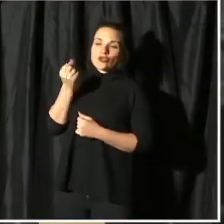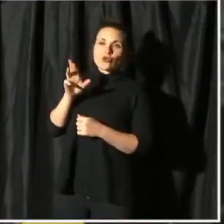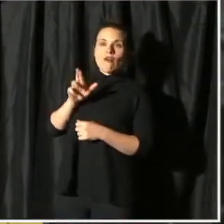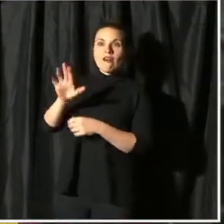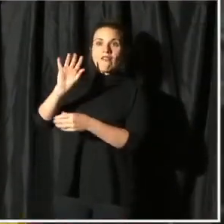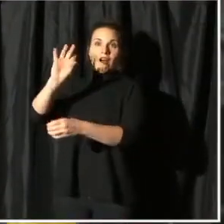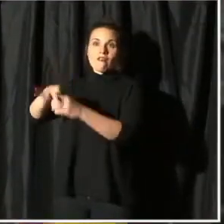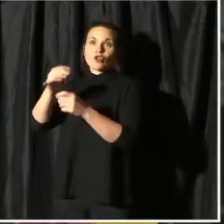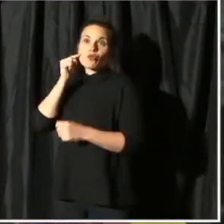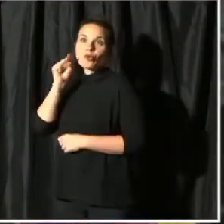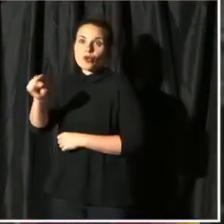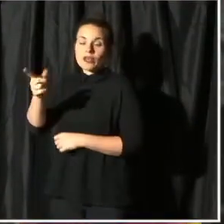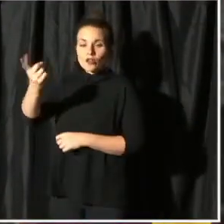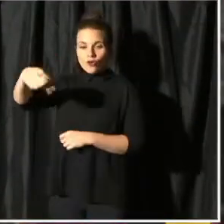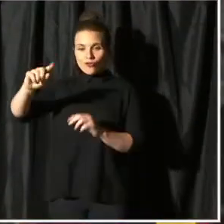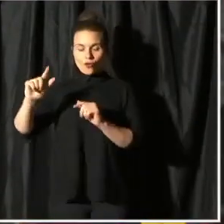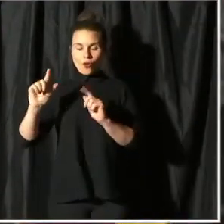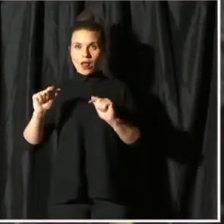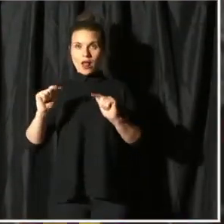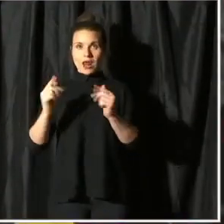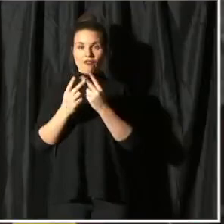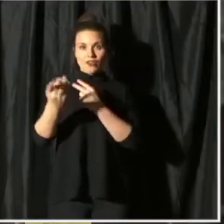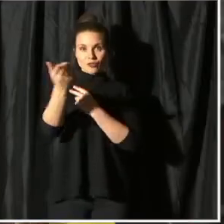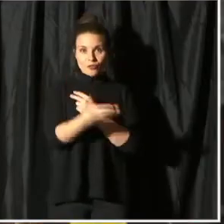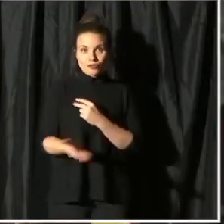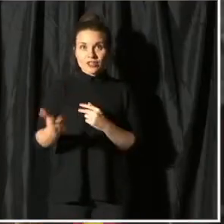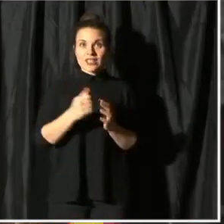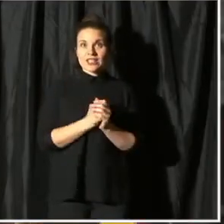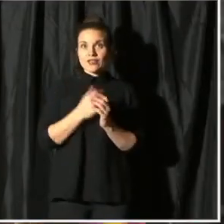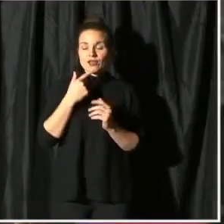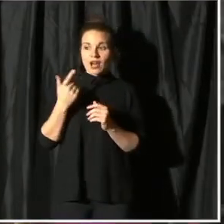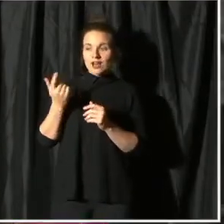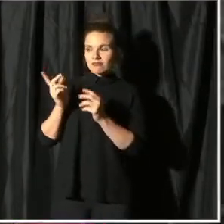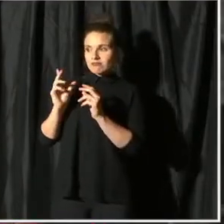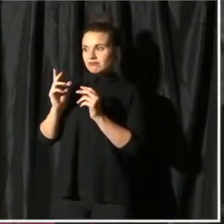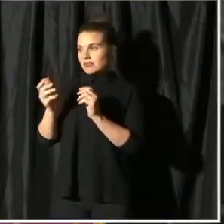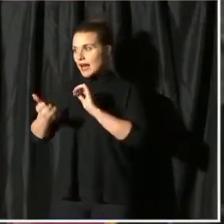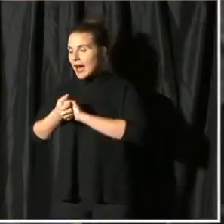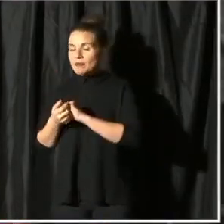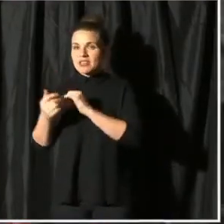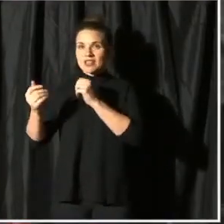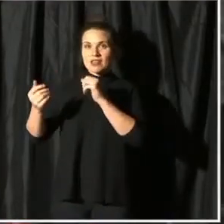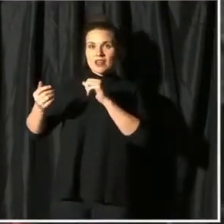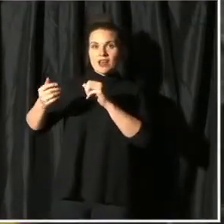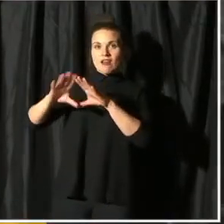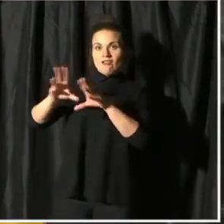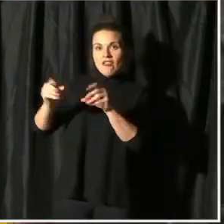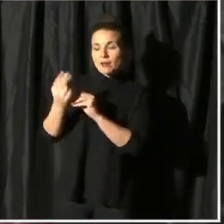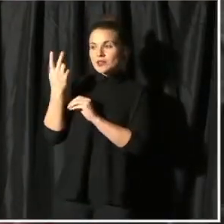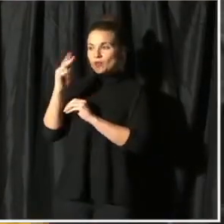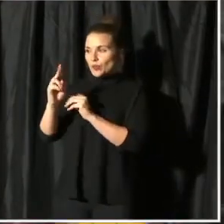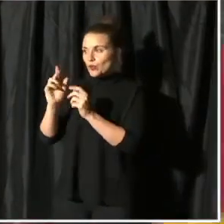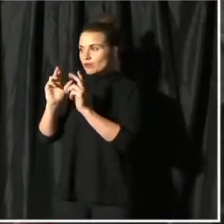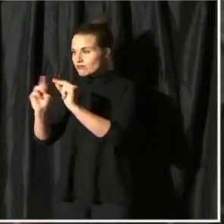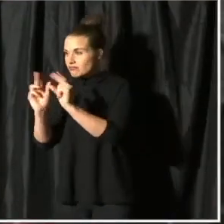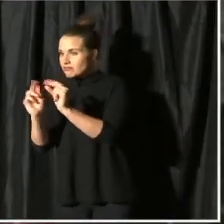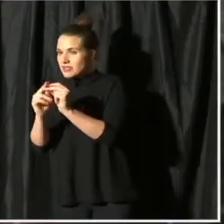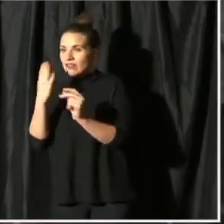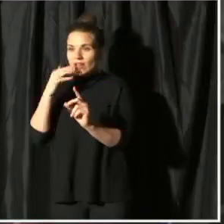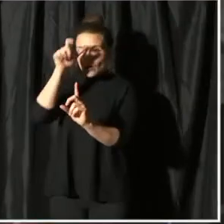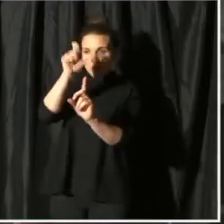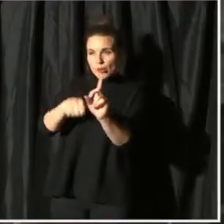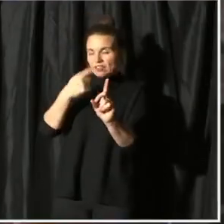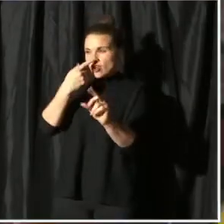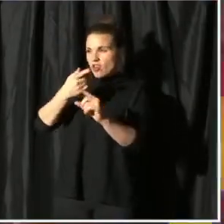faire témoignons de ce que nous entendrons discutons-en autour de nous et allons convaincre un an celles et ceux qui n'y croient plus ou